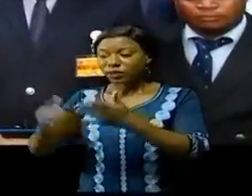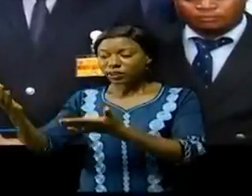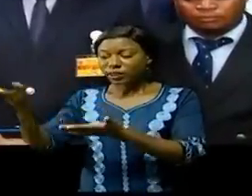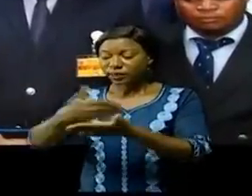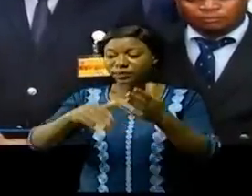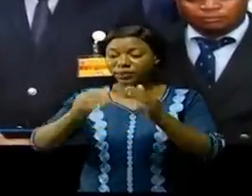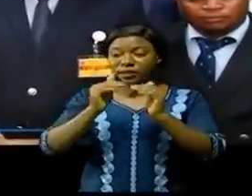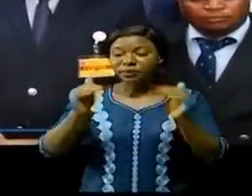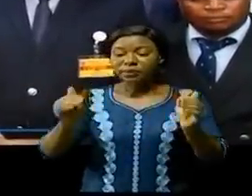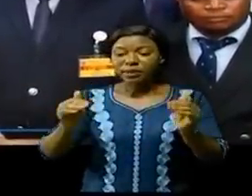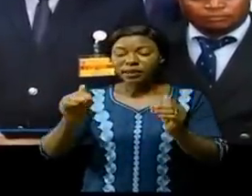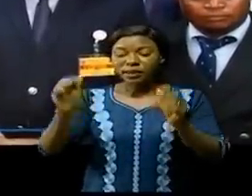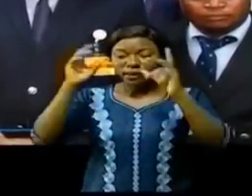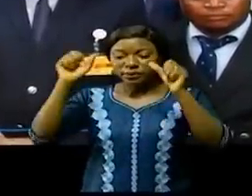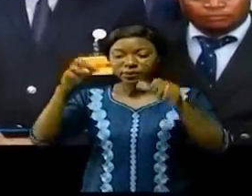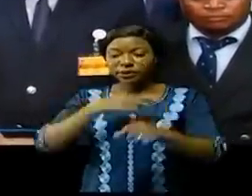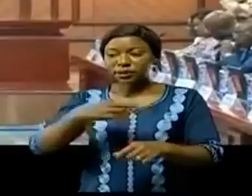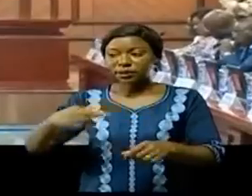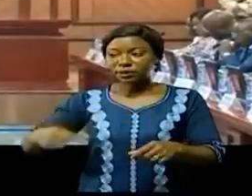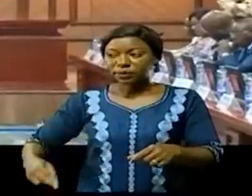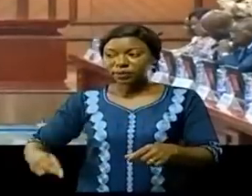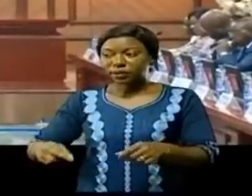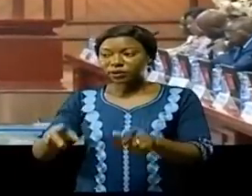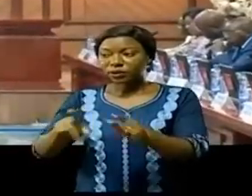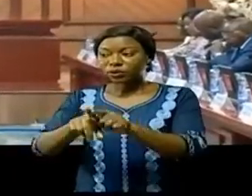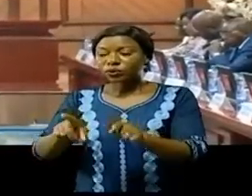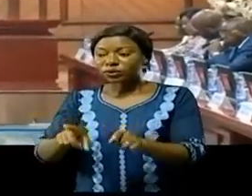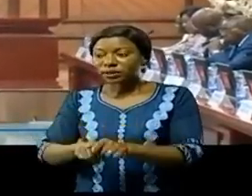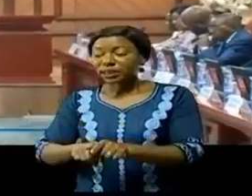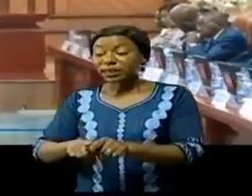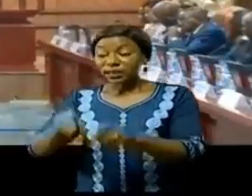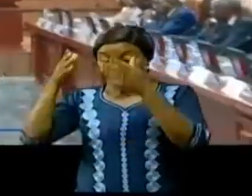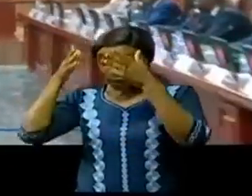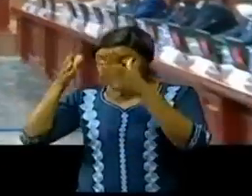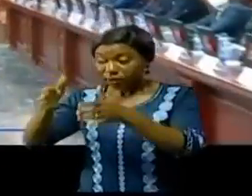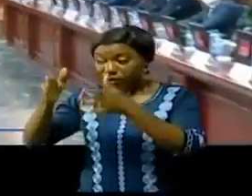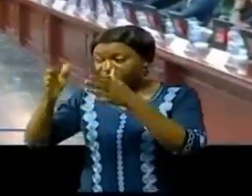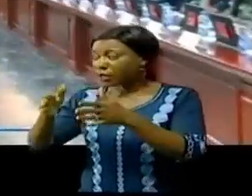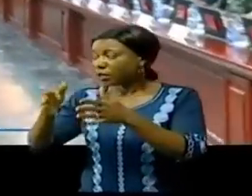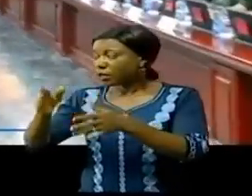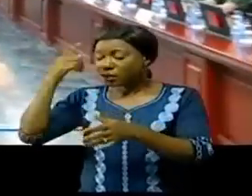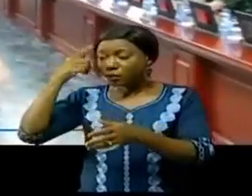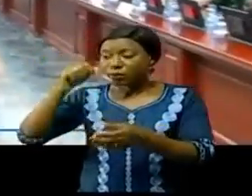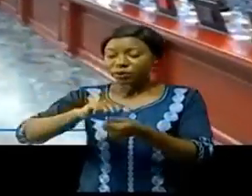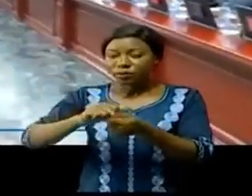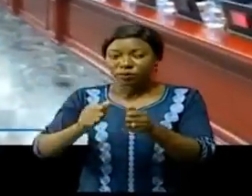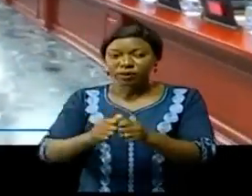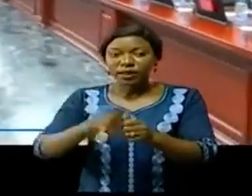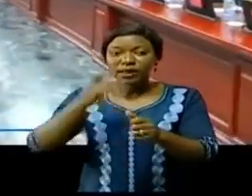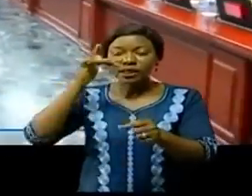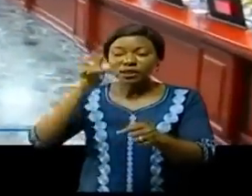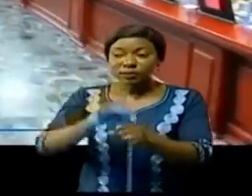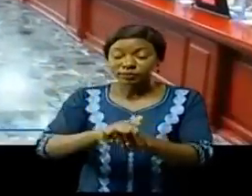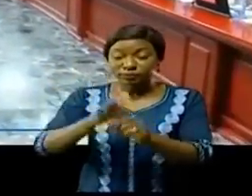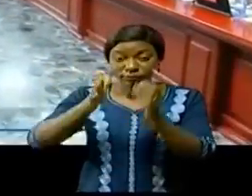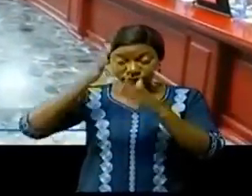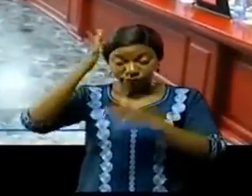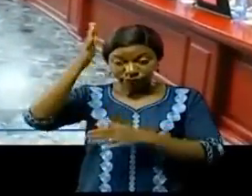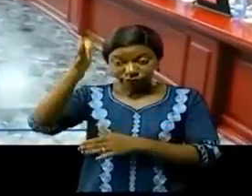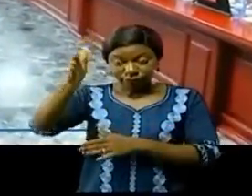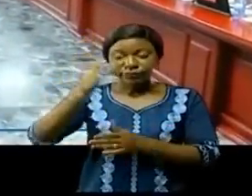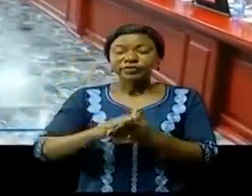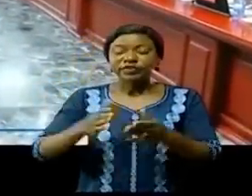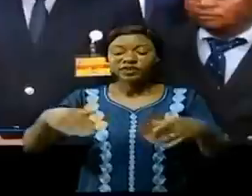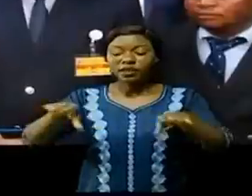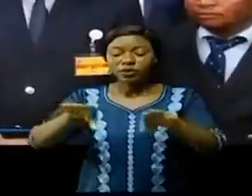Le président de la République a été très réceptif à ce qui a été dit tout à l'heure, Et il a promis que dans les jours qui viennent, avant la